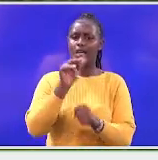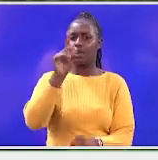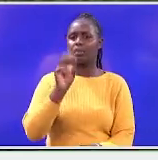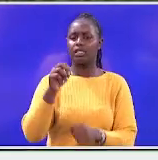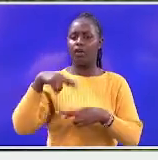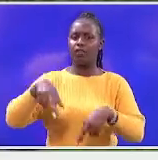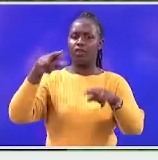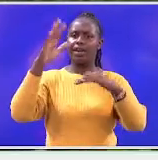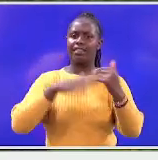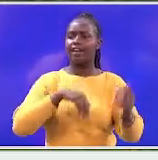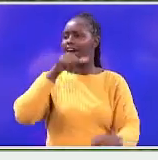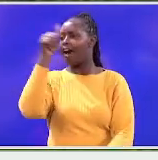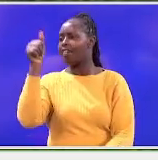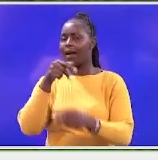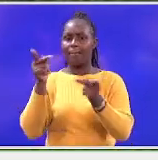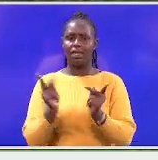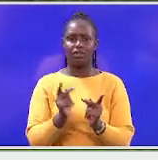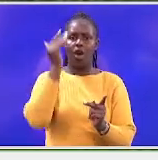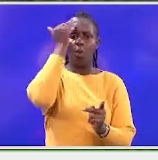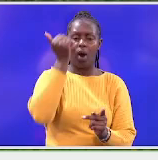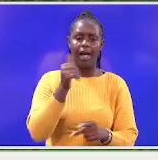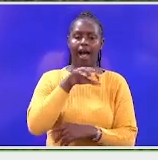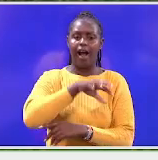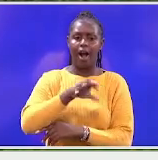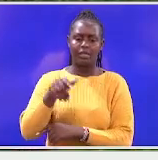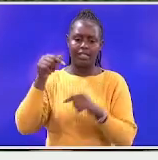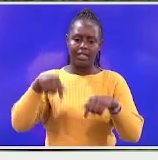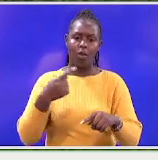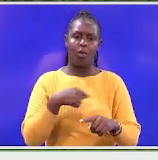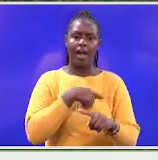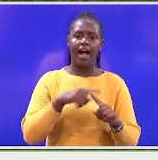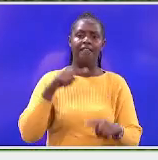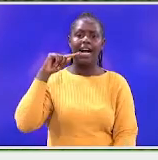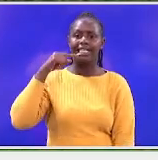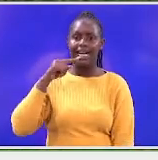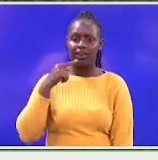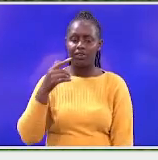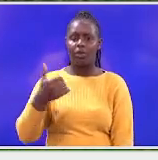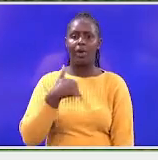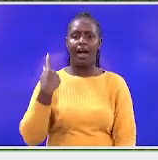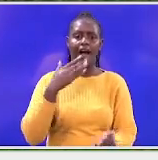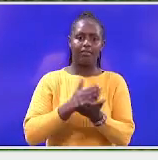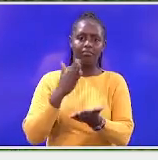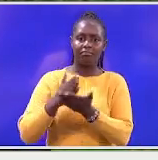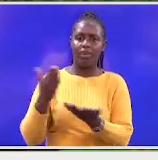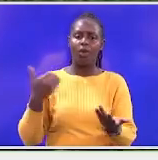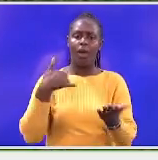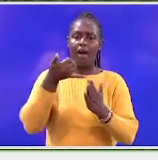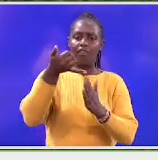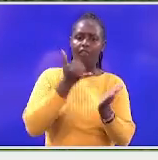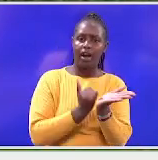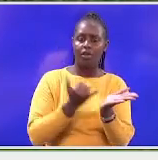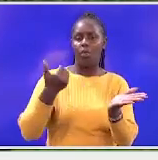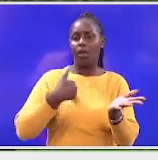kwa sababu kila kona ya kaunti, hapo tunatoa karoti, hapo tunatoa cabbage, hapo tunatoa maziwa. Kwa hivyo